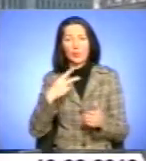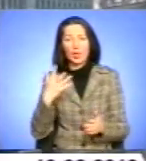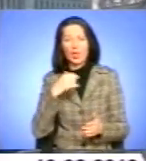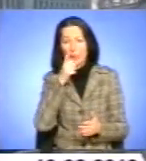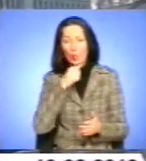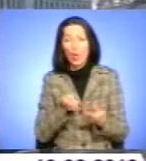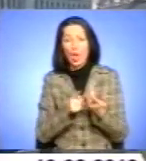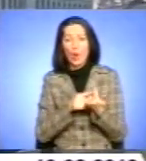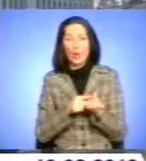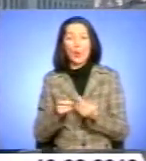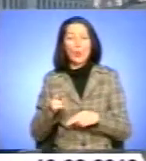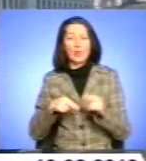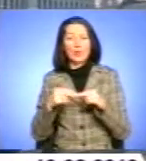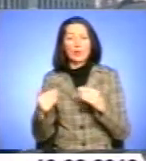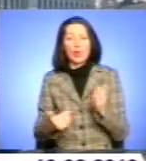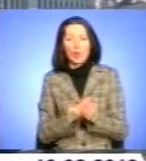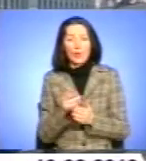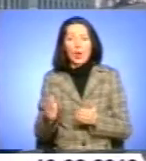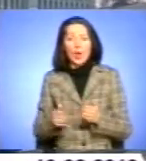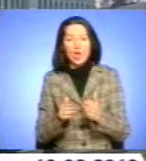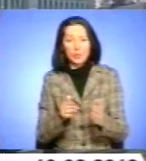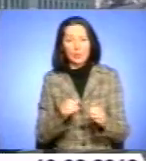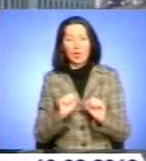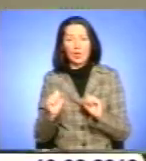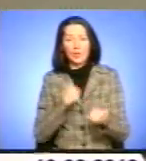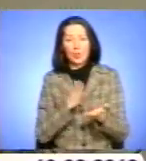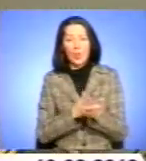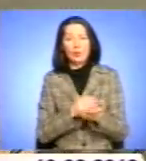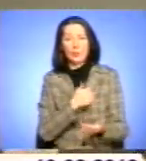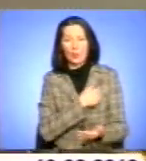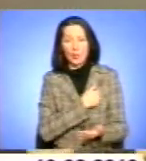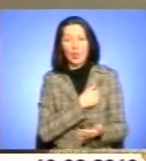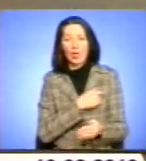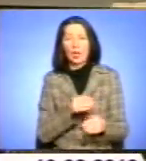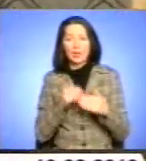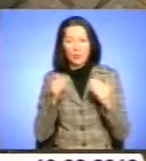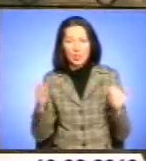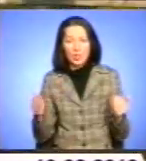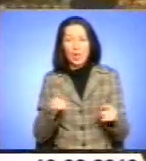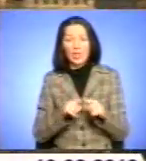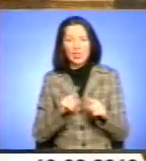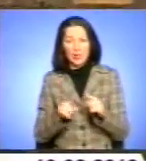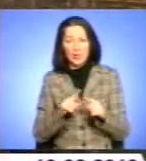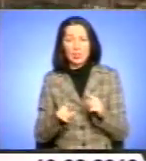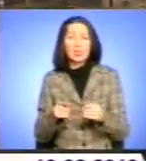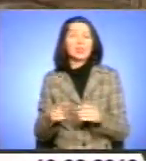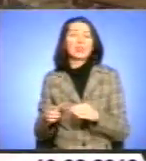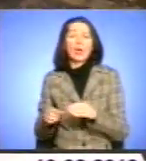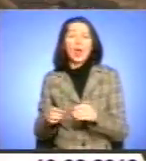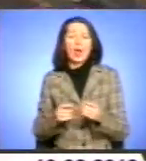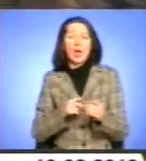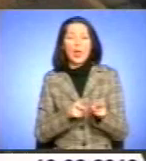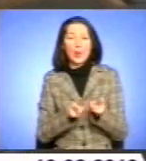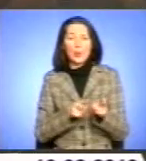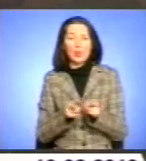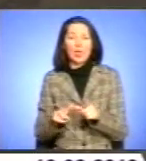нових двоколійок та електрифікації урядовці мають намір наростити швидкість залізнодорожніх перевезень принаймні на 20%, а